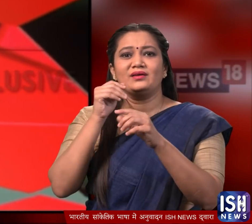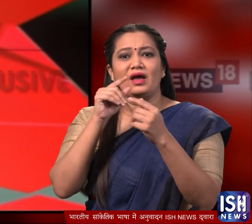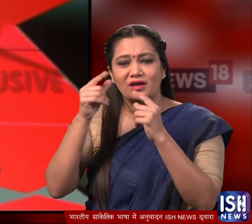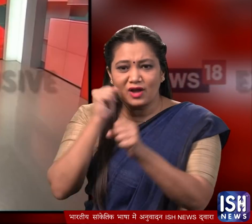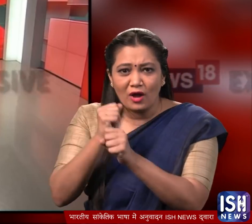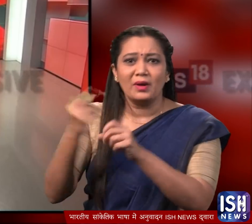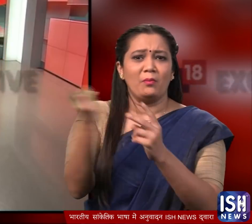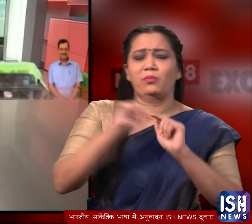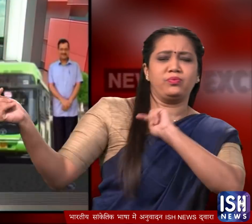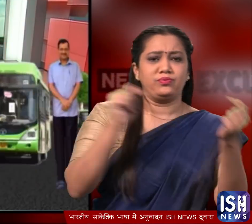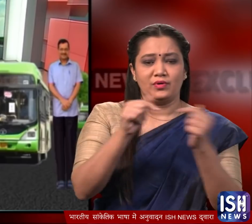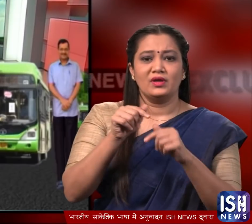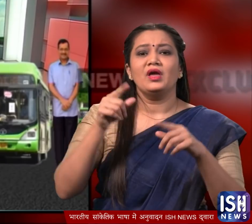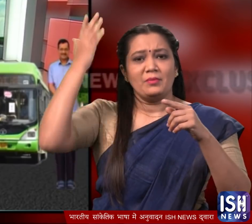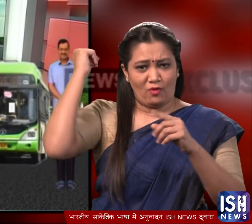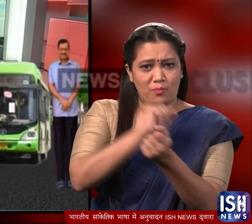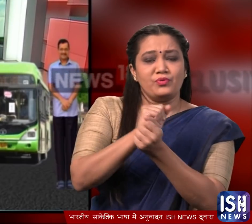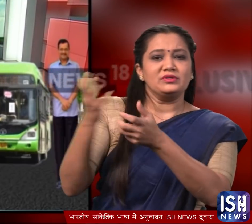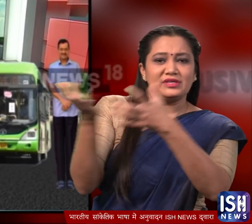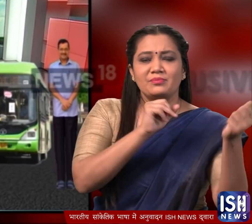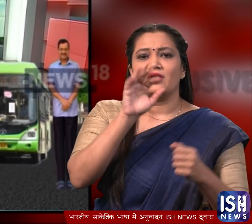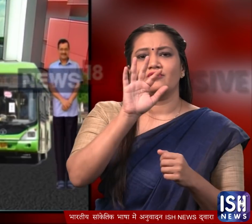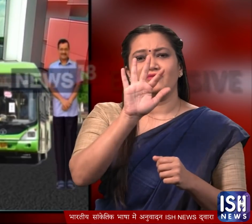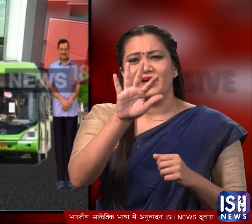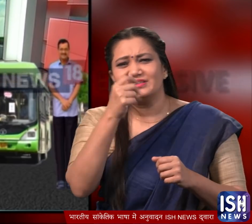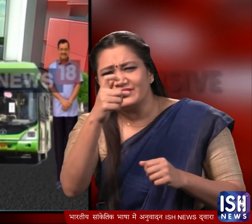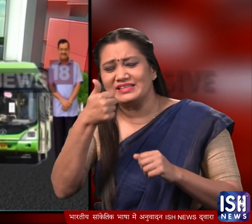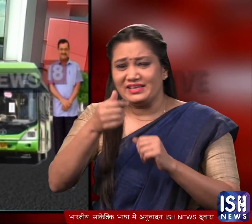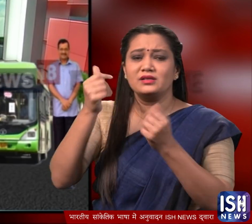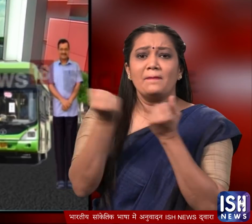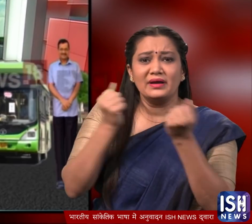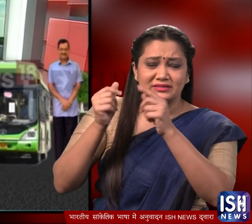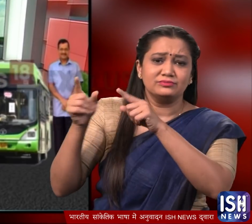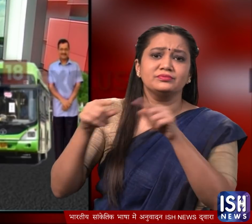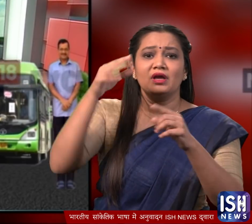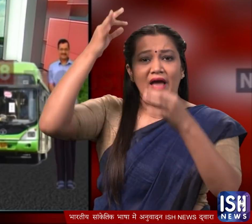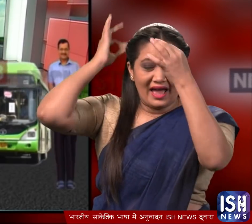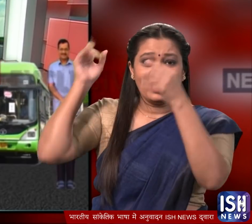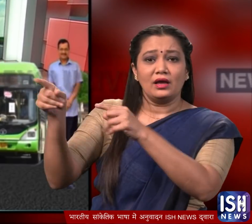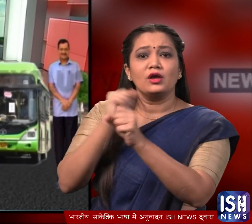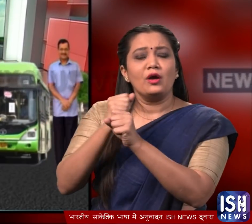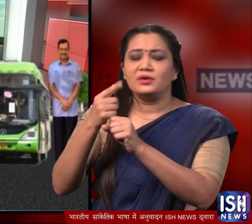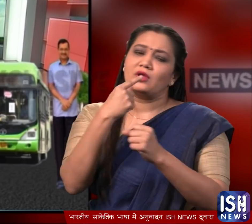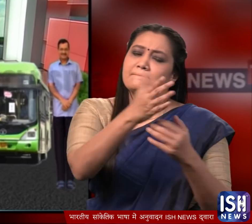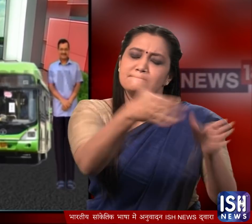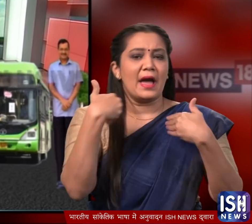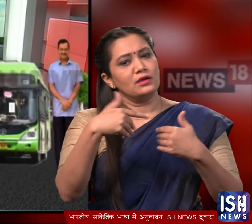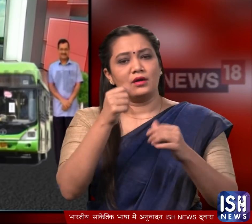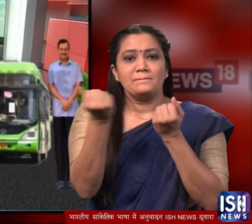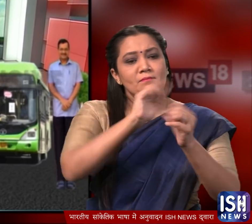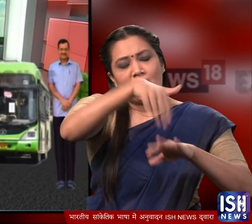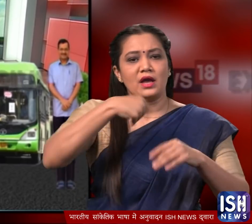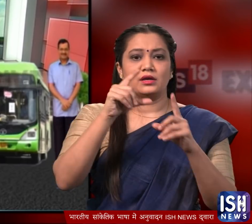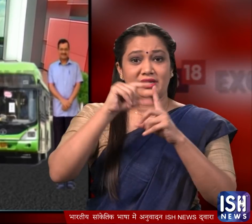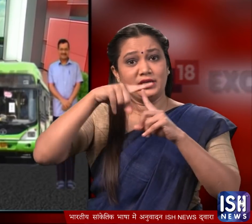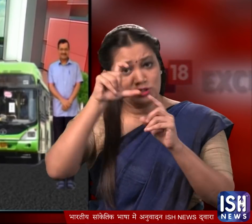कांडपाल की रिपोर्ट है कि दिल्ली पुलिस की ड्यूटी में लगाई गई 576 डीटीसी बसों को केजरीवाल सरकार ने डिपो में तुरंत